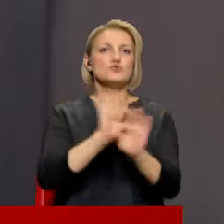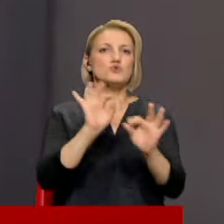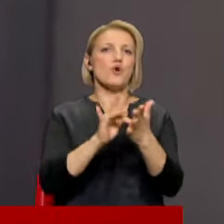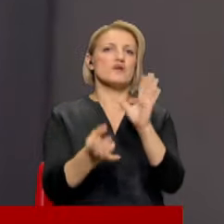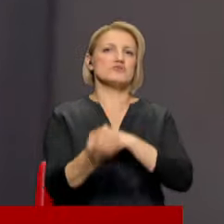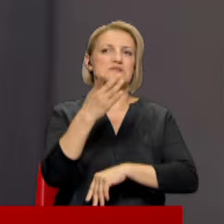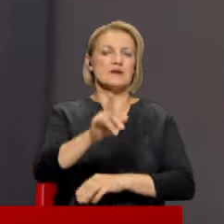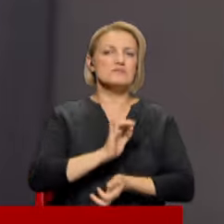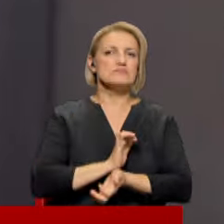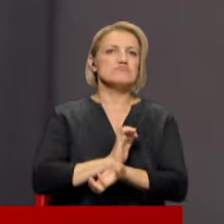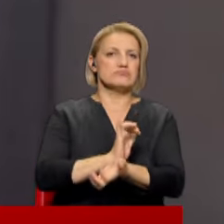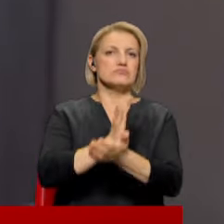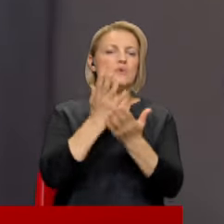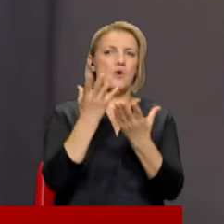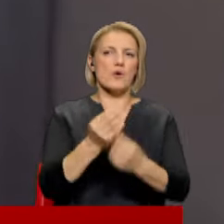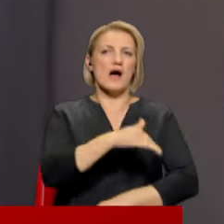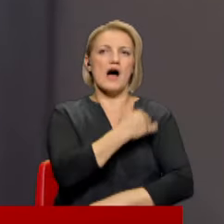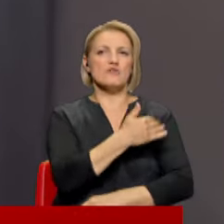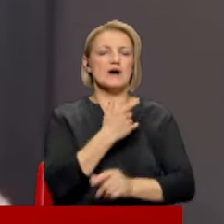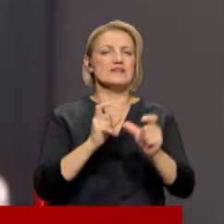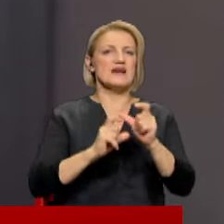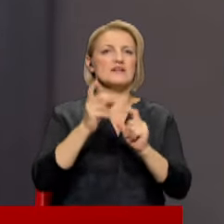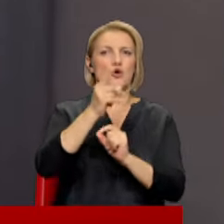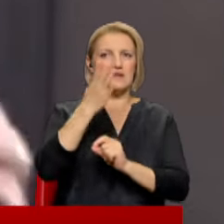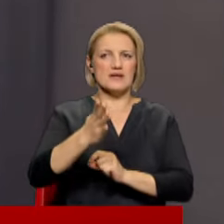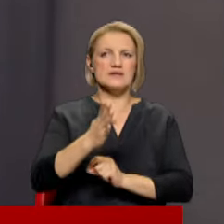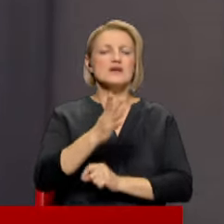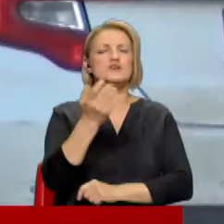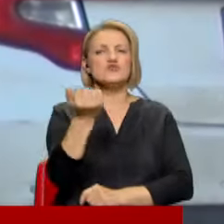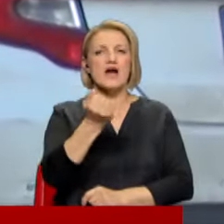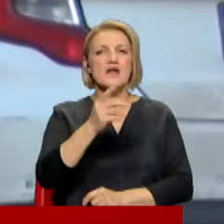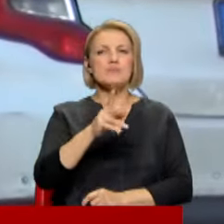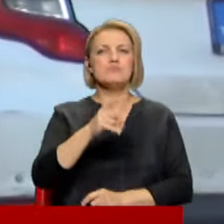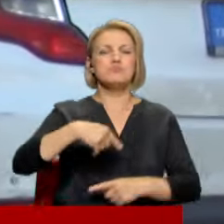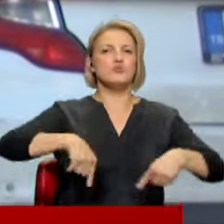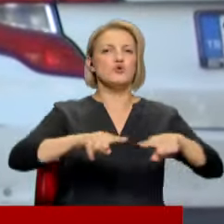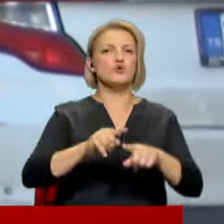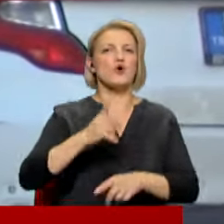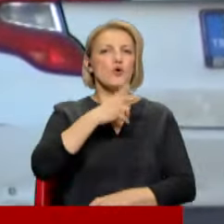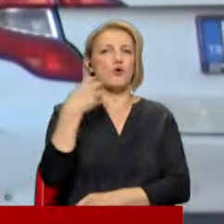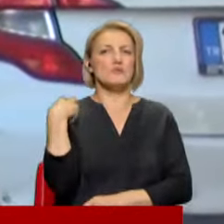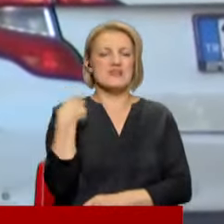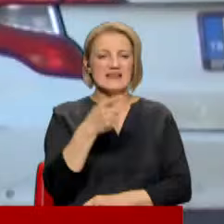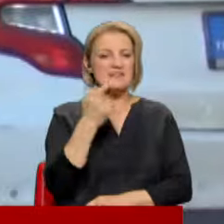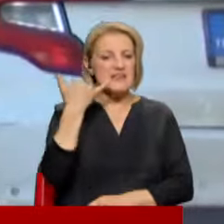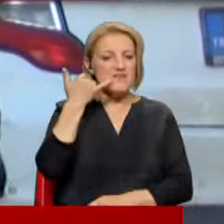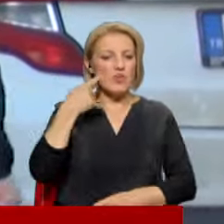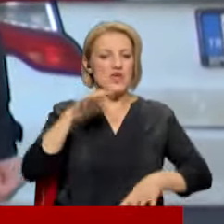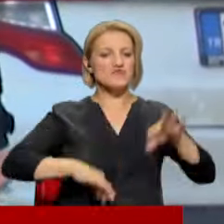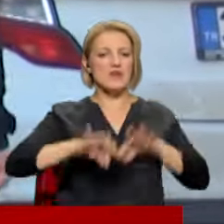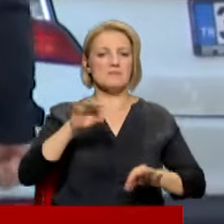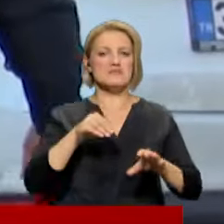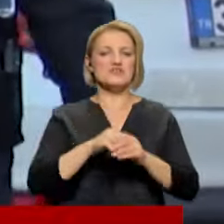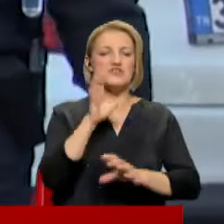çıksın. Tutukluluğu devam eden sanıklar avukat Serdar Ökten ve Cinayet Büro Komiseri Mustafa Ensar Aykal ise cep telefonlarının incelenmesi